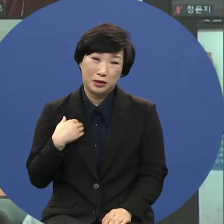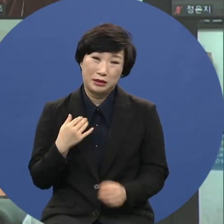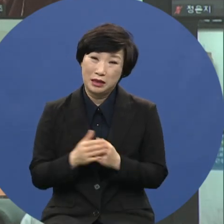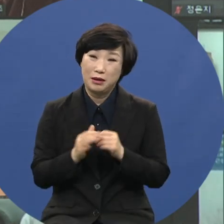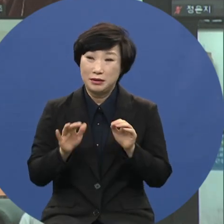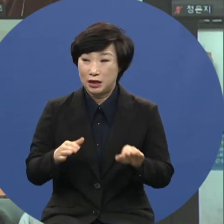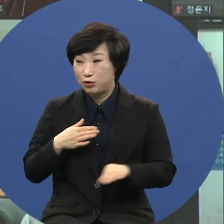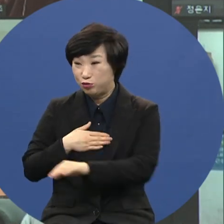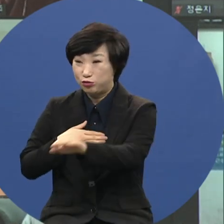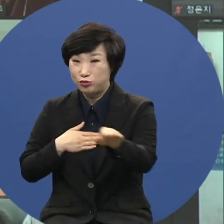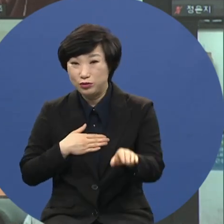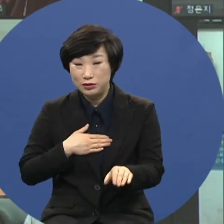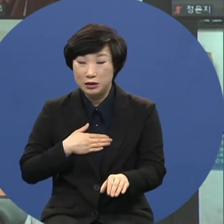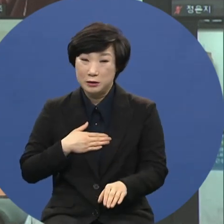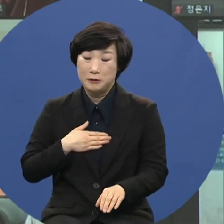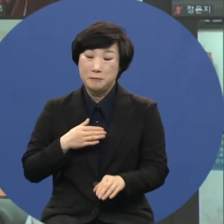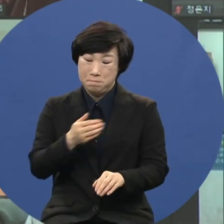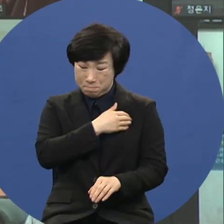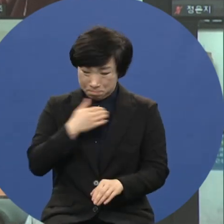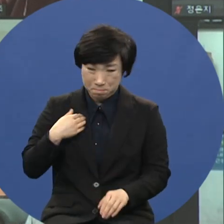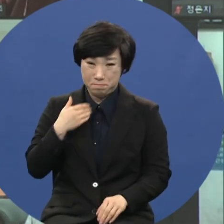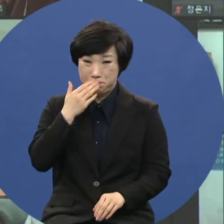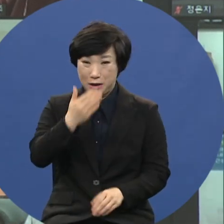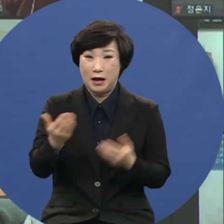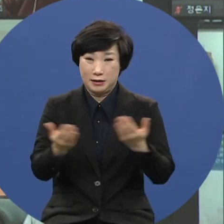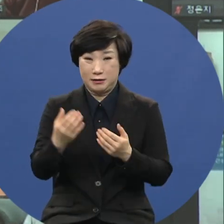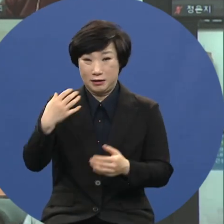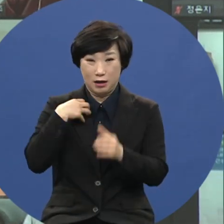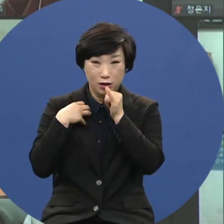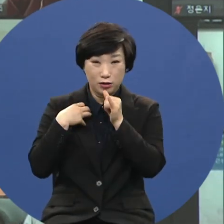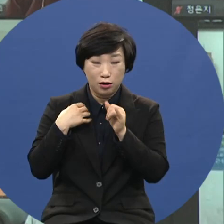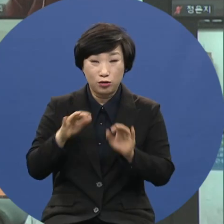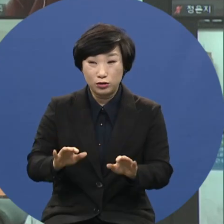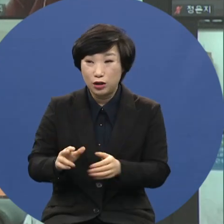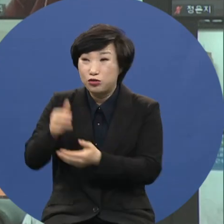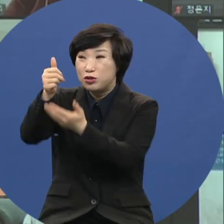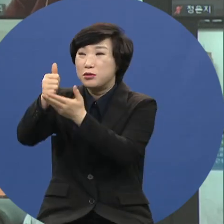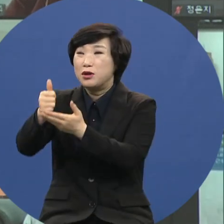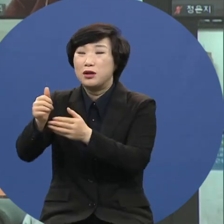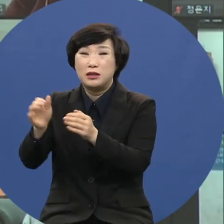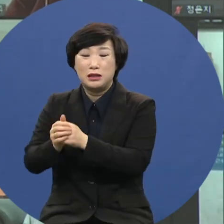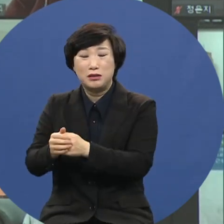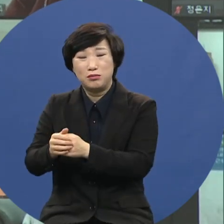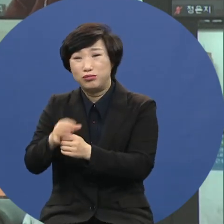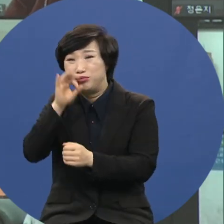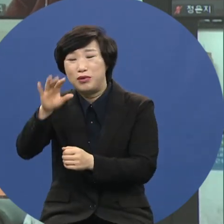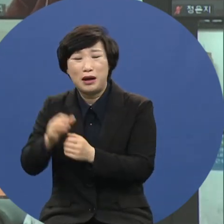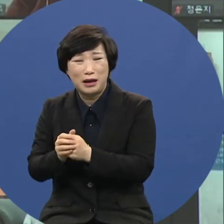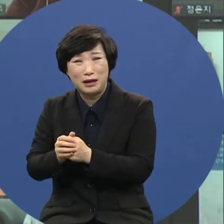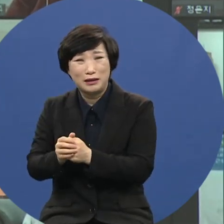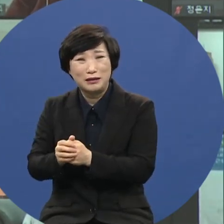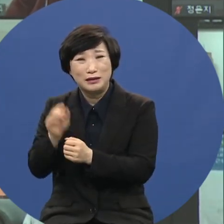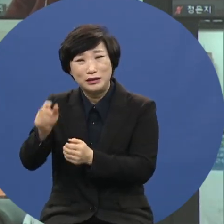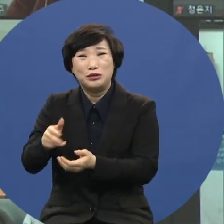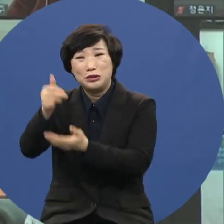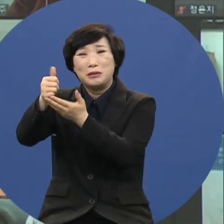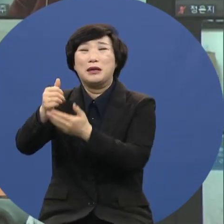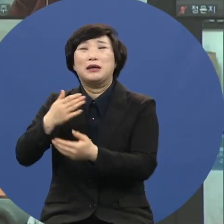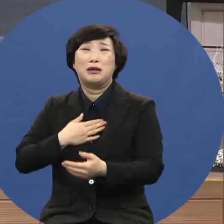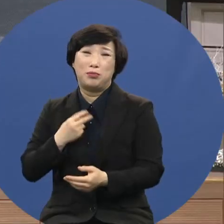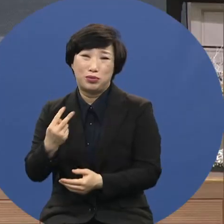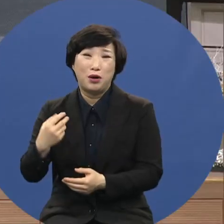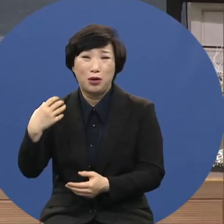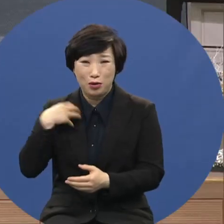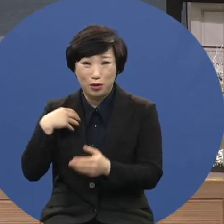우리는 할 수 있는 일을 하는 거야. 그러나 주님은 할 수 없는 일을 하신 거야. 무슨 말인지